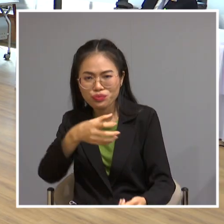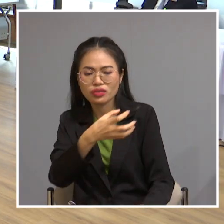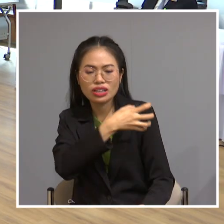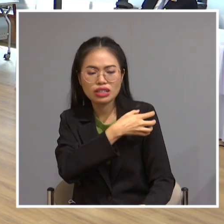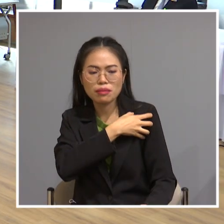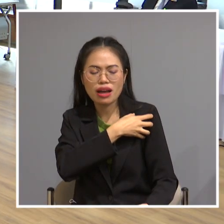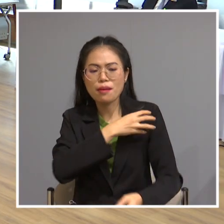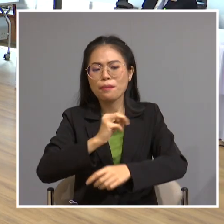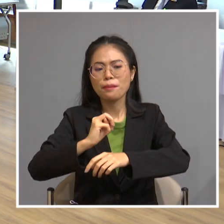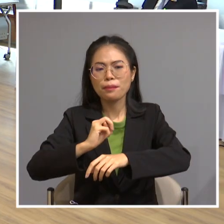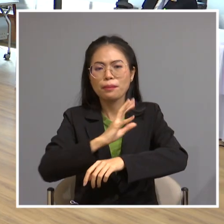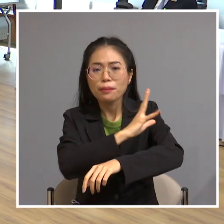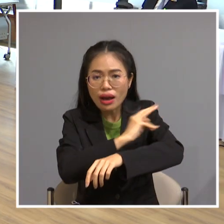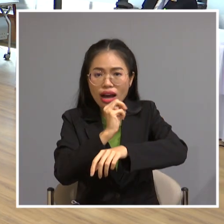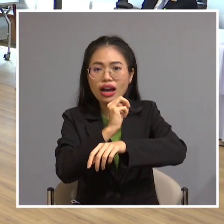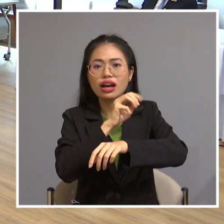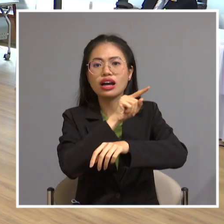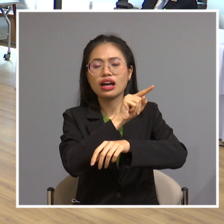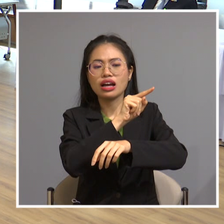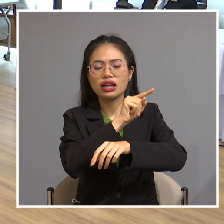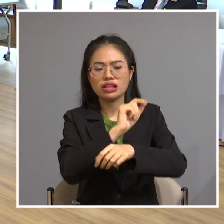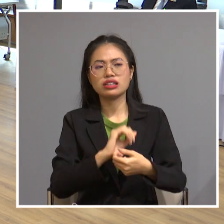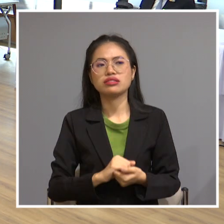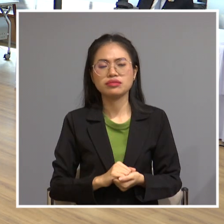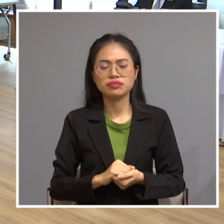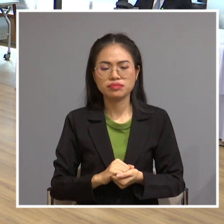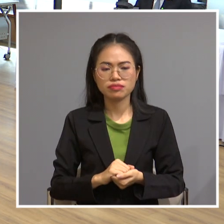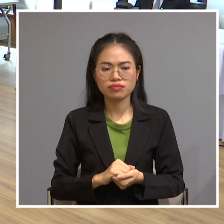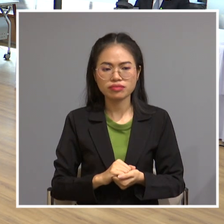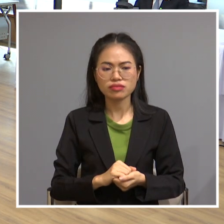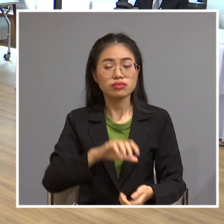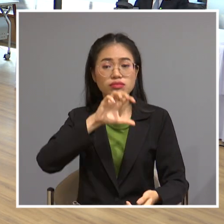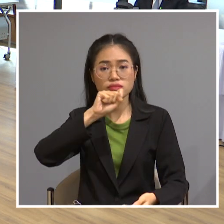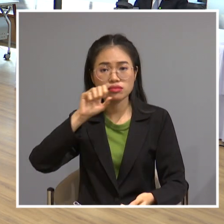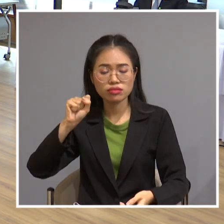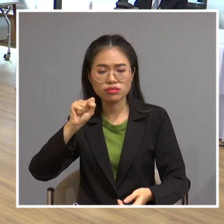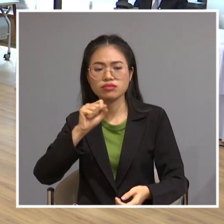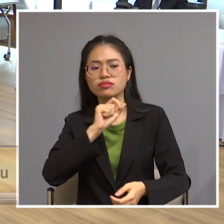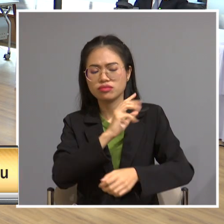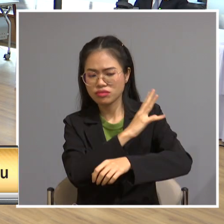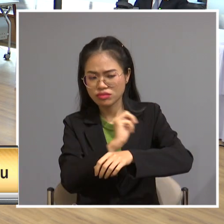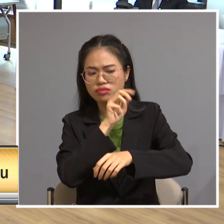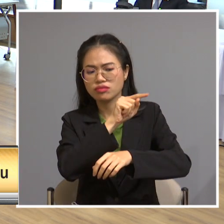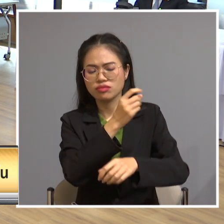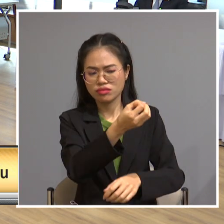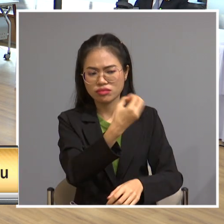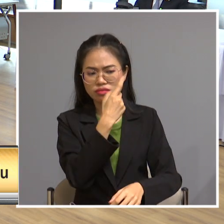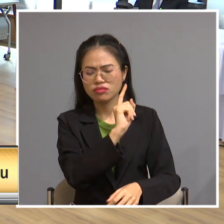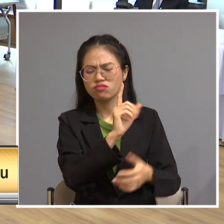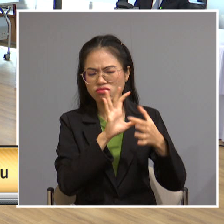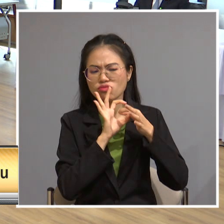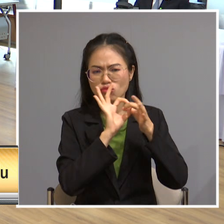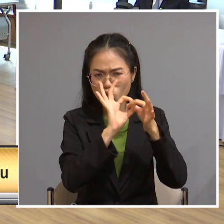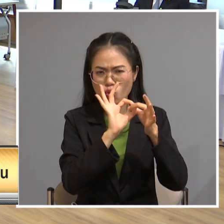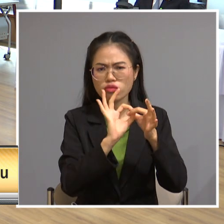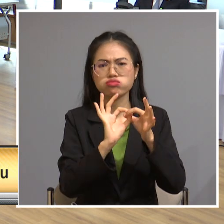ต้ขออนุญาตทานในแทย์กิติศัคณสวสดสมชิศพัพูแถนลขสดอนจัหวดมาสะราคารเองก็เป็หวงเป็ใหญ่